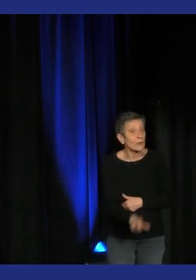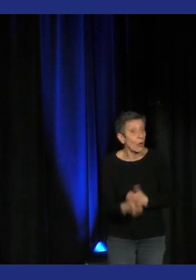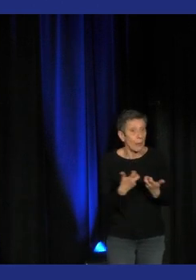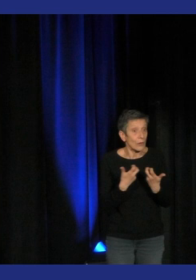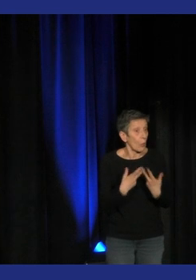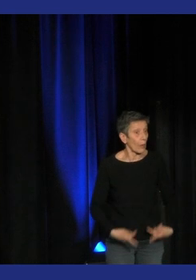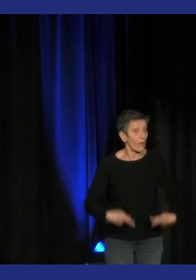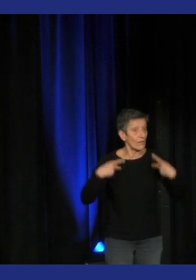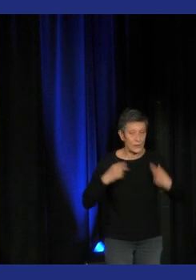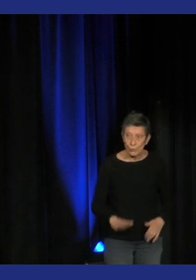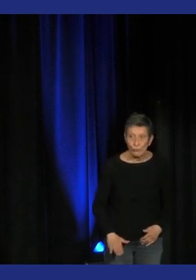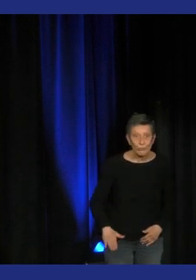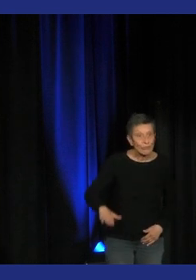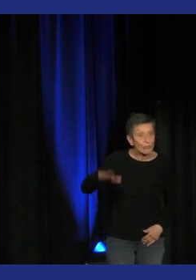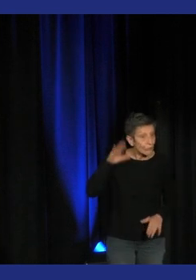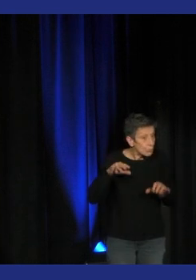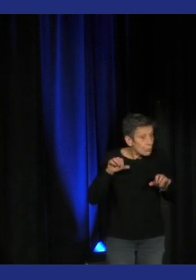vie va connaître